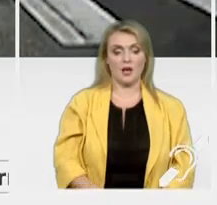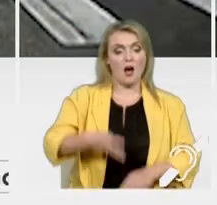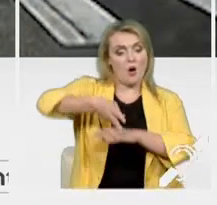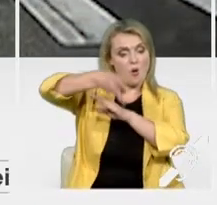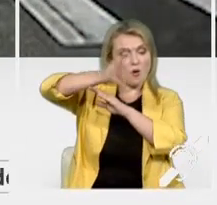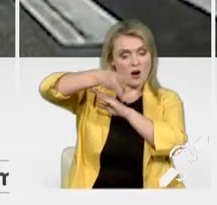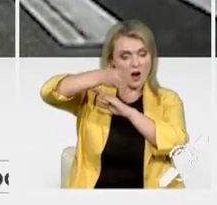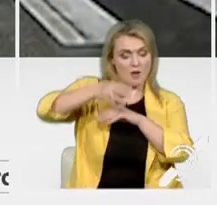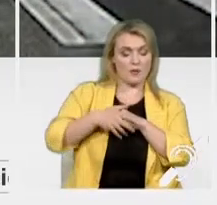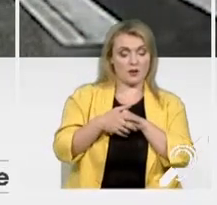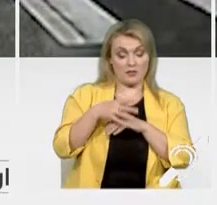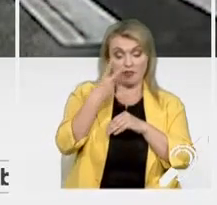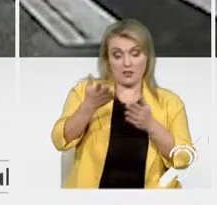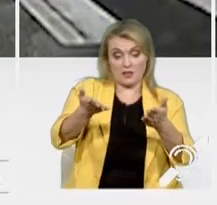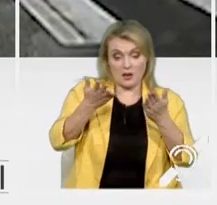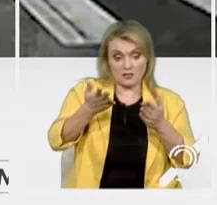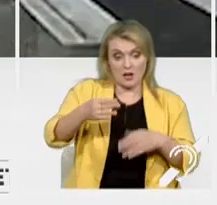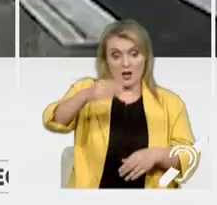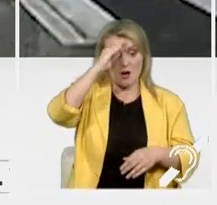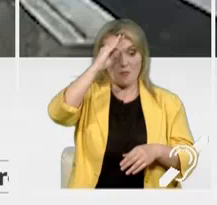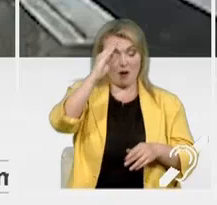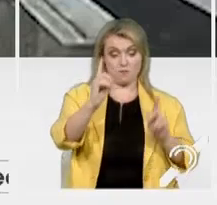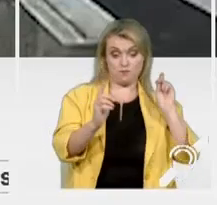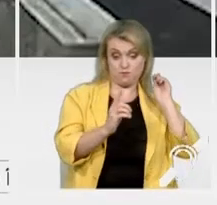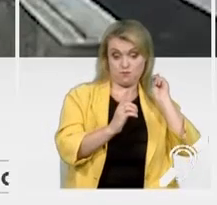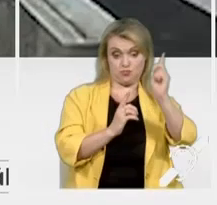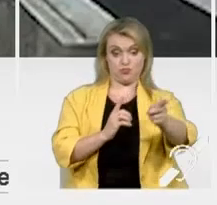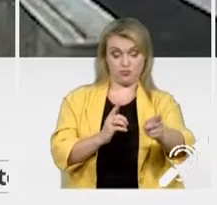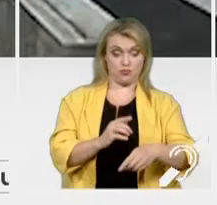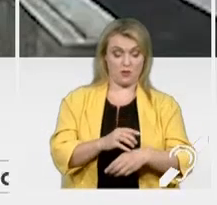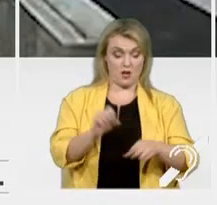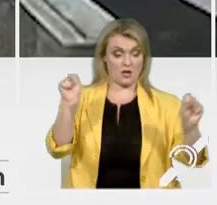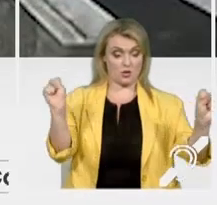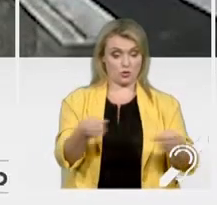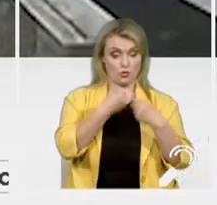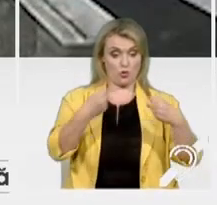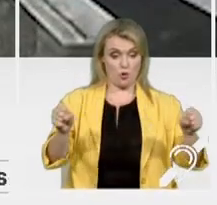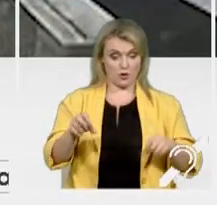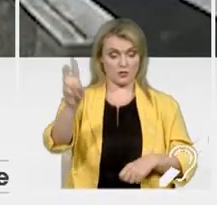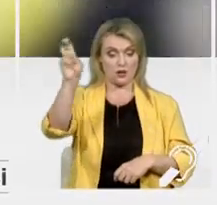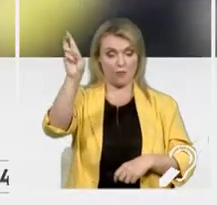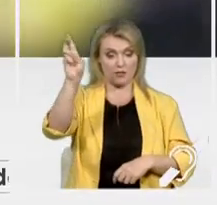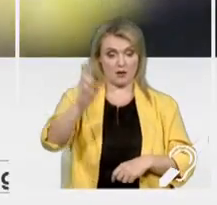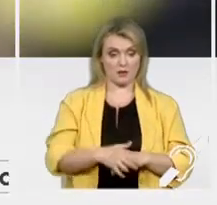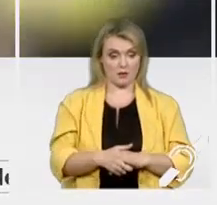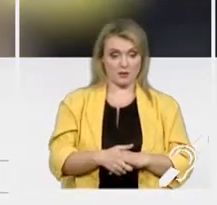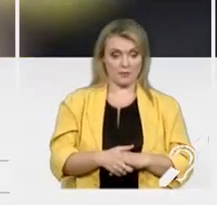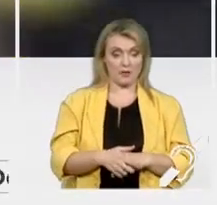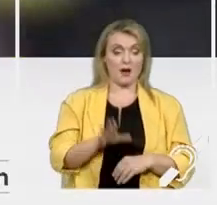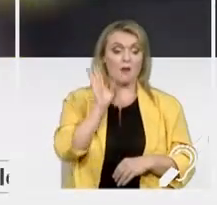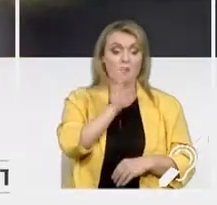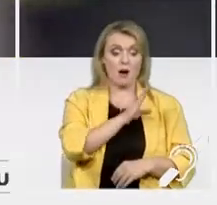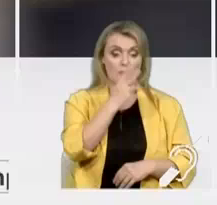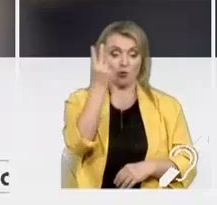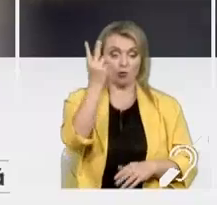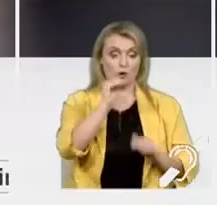Camera de bord a filmat momentul în care șoferul a trecut cu viteză pe o trecere de pietoni din sectorul Botanica. Chiar în momentul în care o mamă cu doi